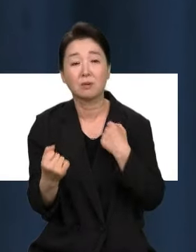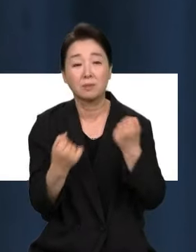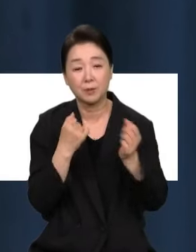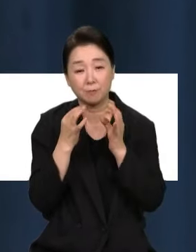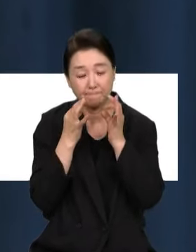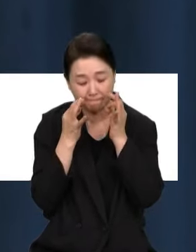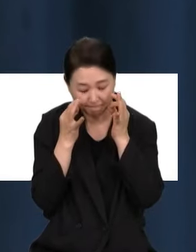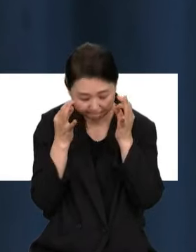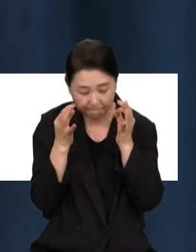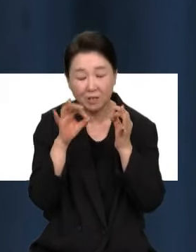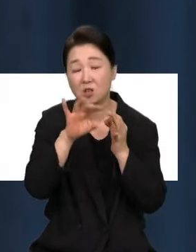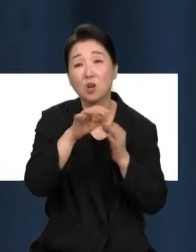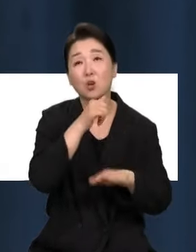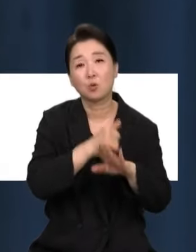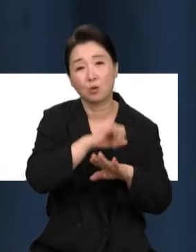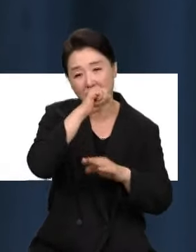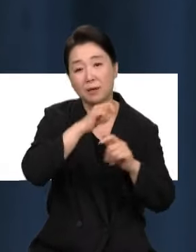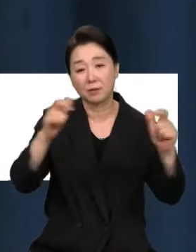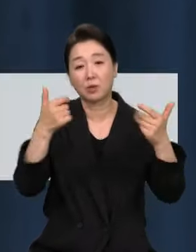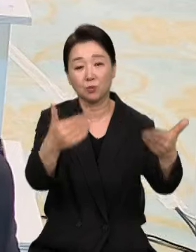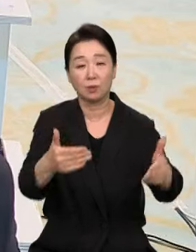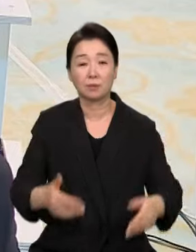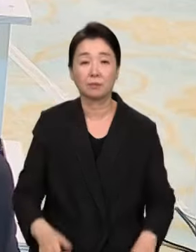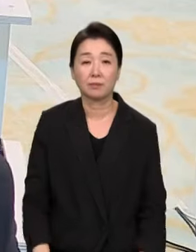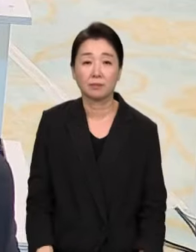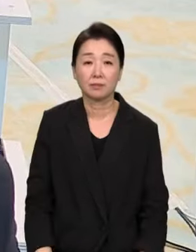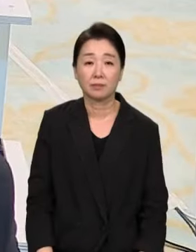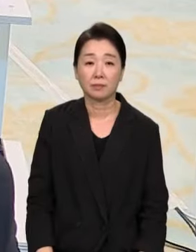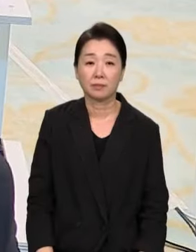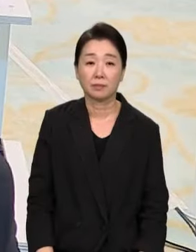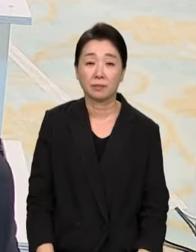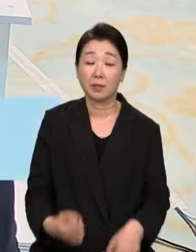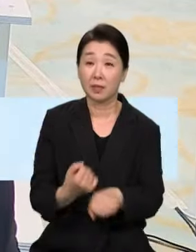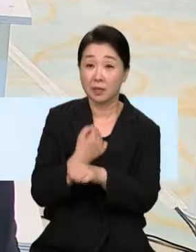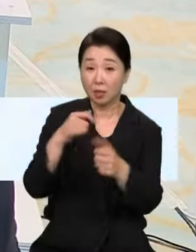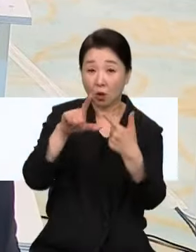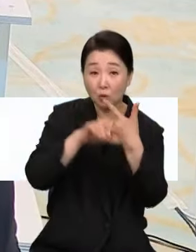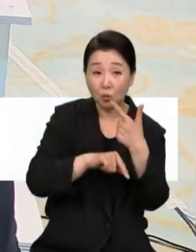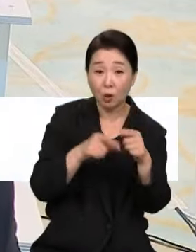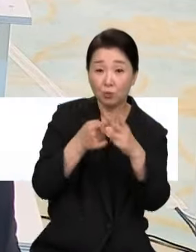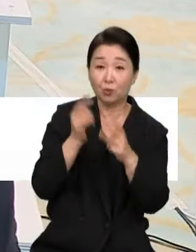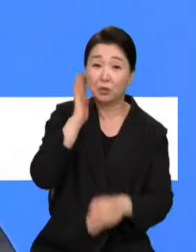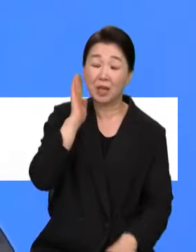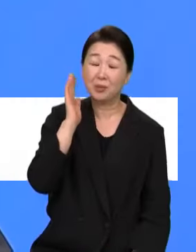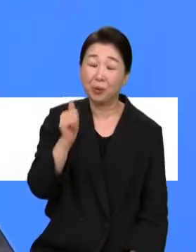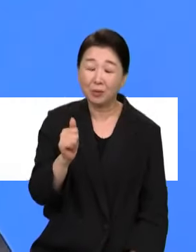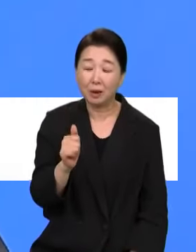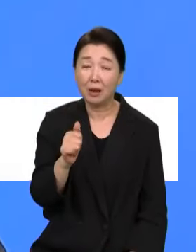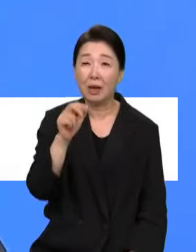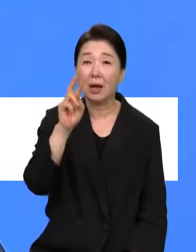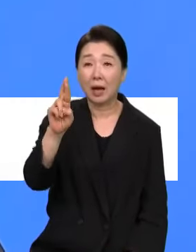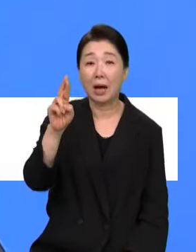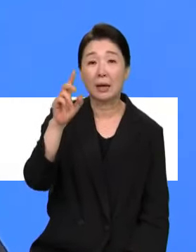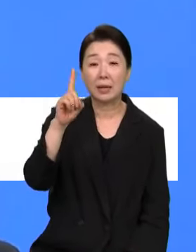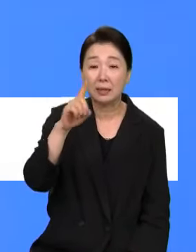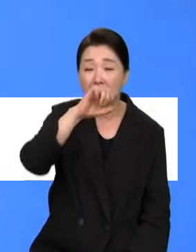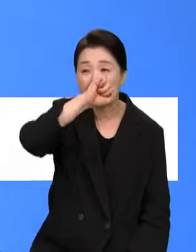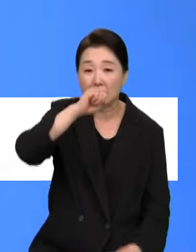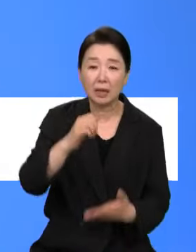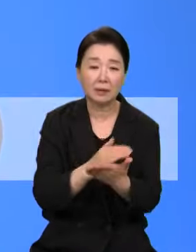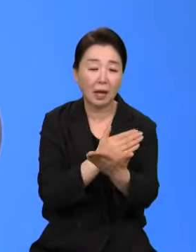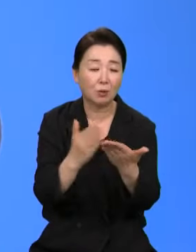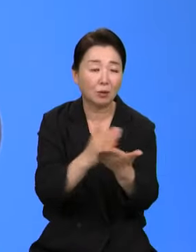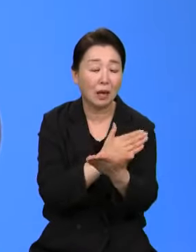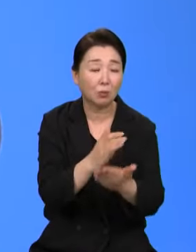폭으로 증액한 것입니다 지난해 6월 윤성 대통령은 나눠먹기식 RD 예산을 재검토하며